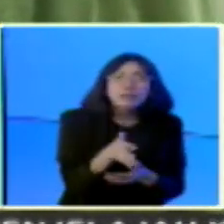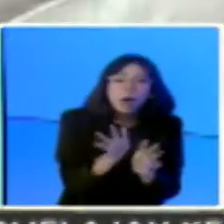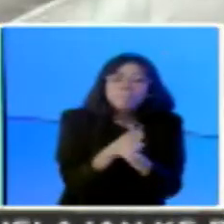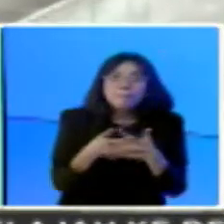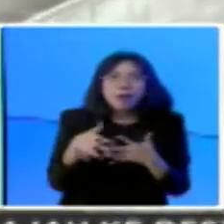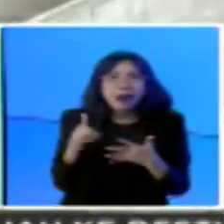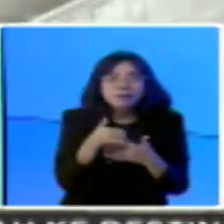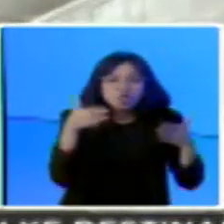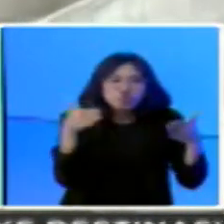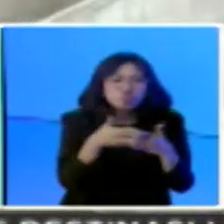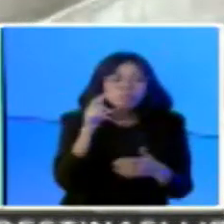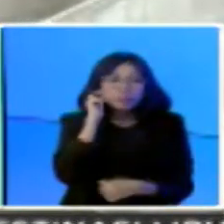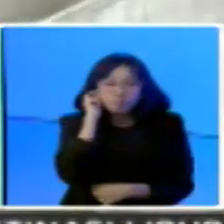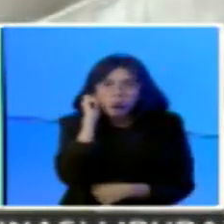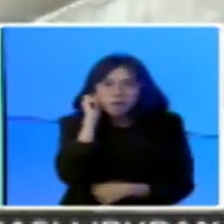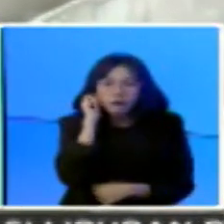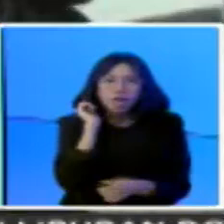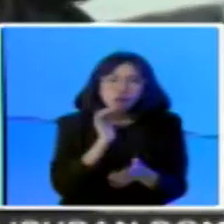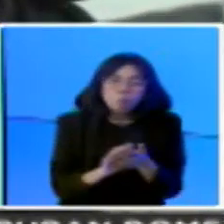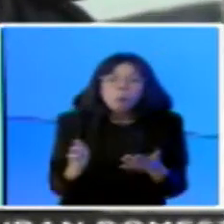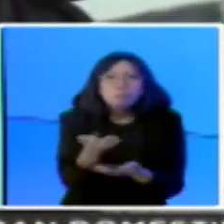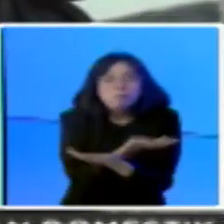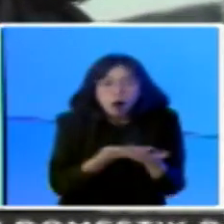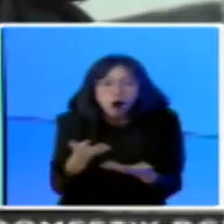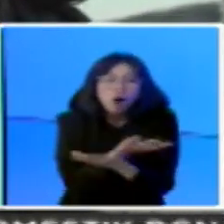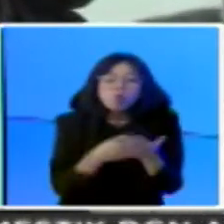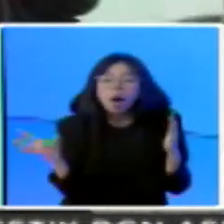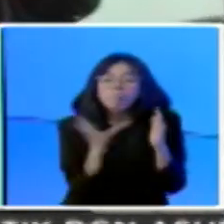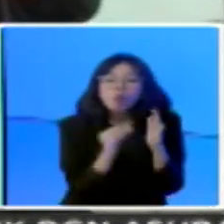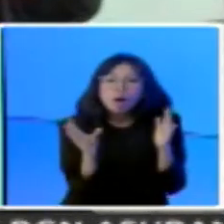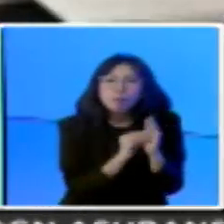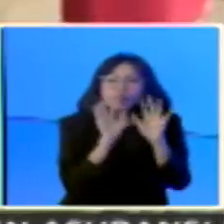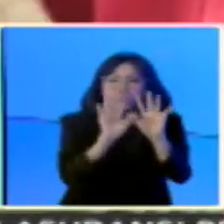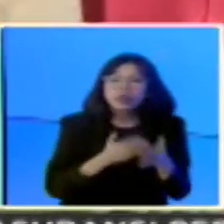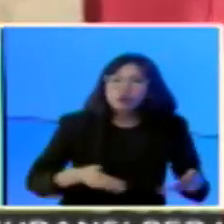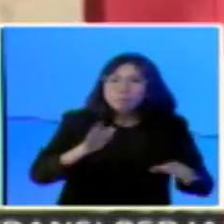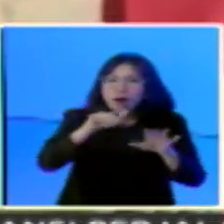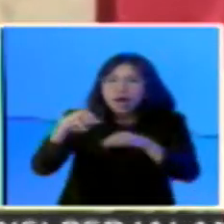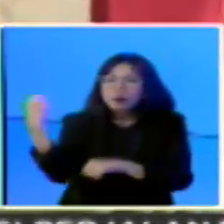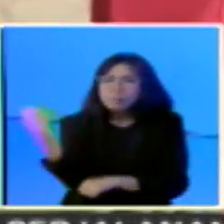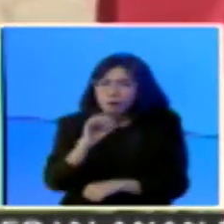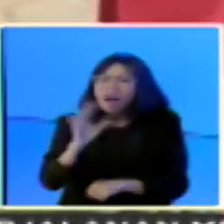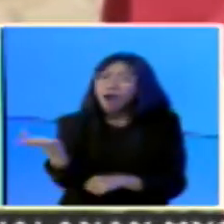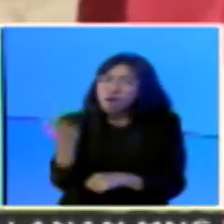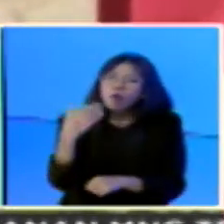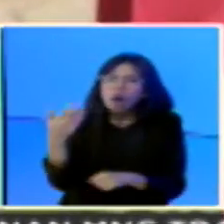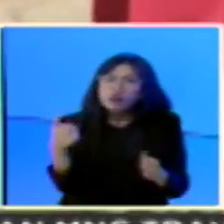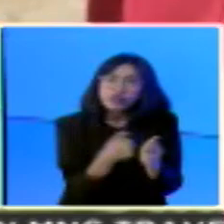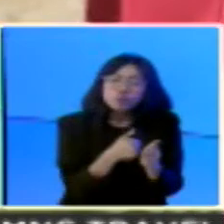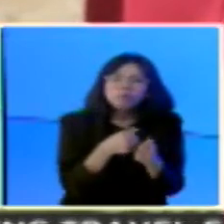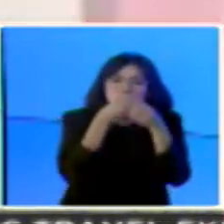wanita. Mereka bahkan tidak segan berbaur dan mengunggah ke media sosial, serta mengajak pelaku lain agar melakukan hal yang